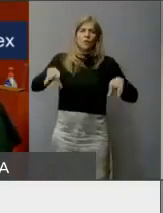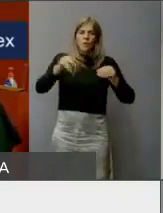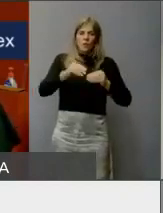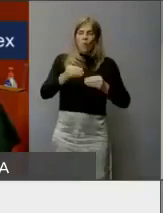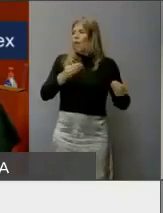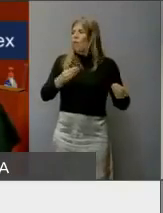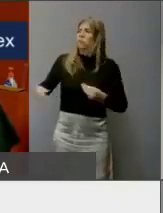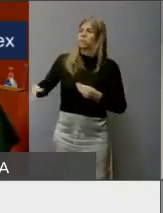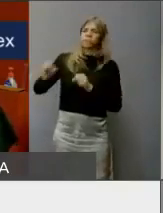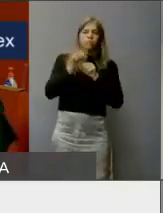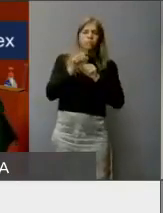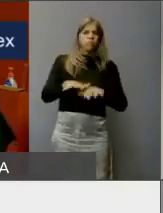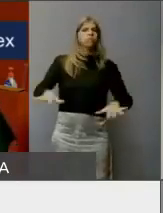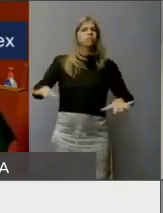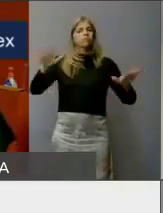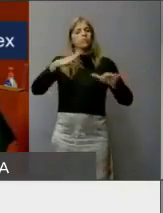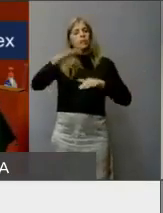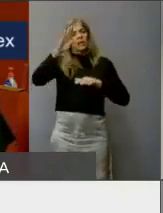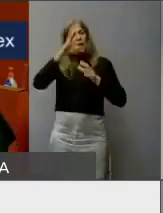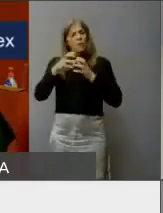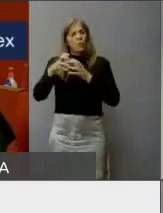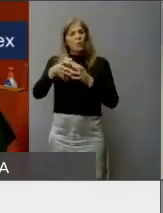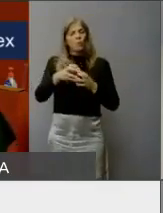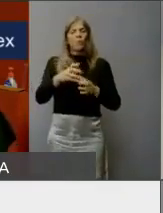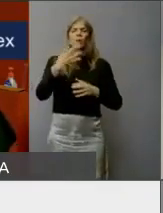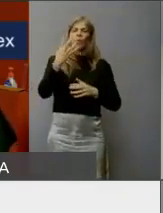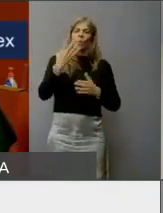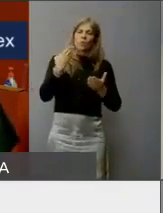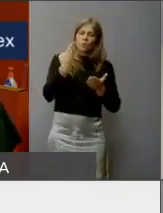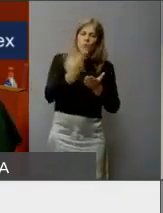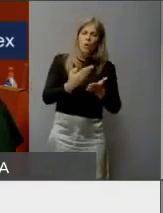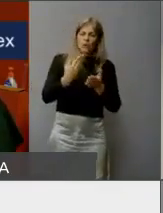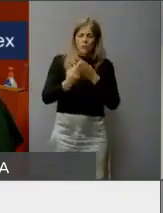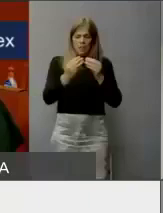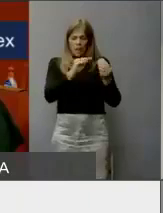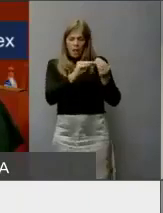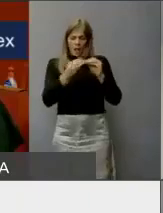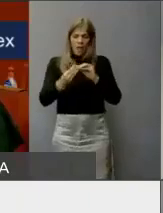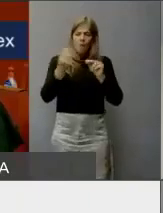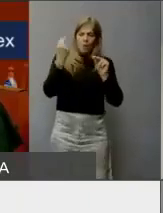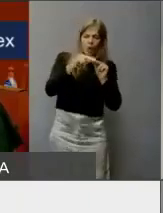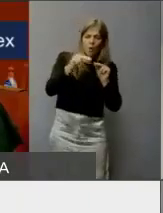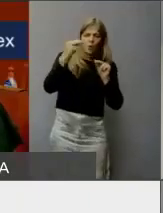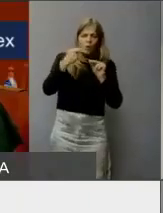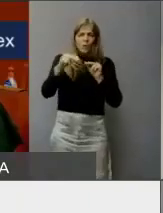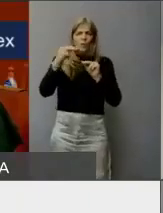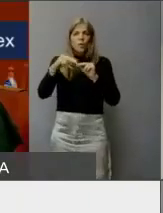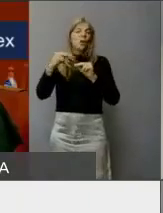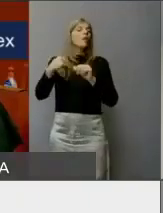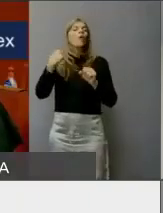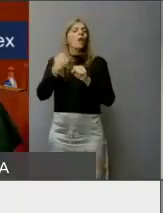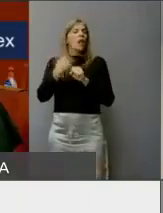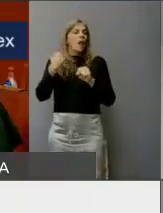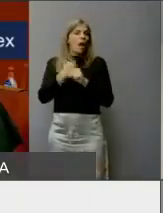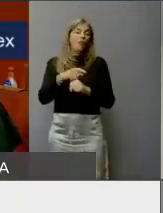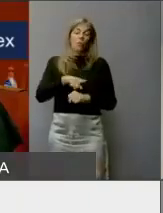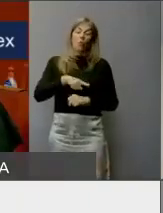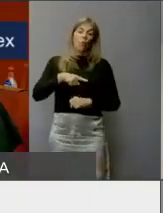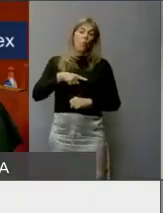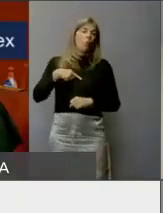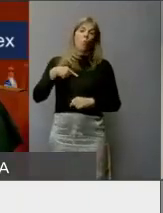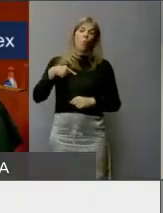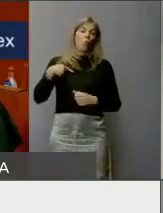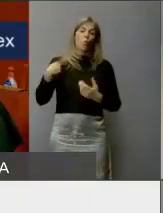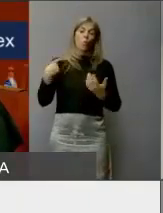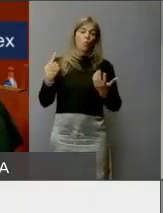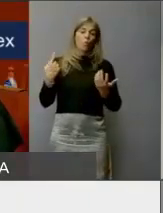consiglieri quattro volte la stessa proposta emendata contro emendata eccetera un lavoro lunghissimo che avevamo fatto esclusivamente